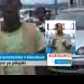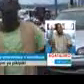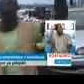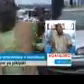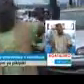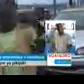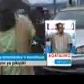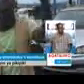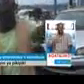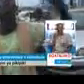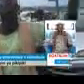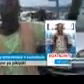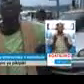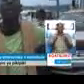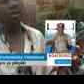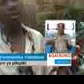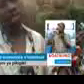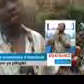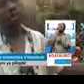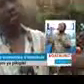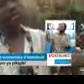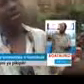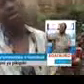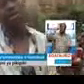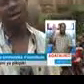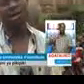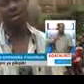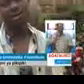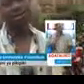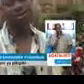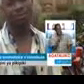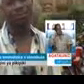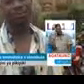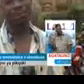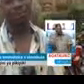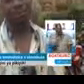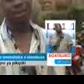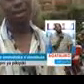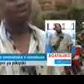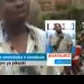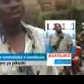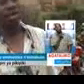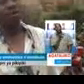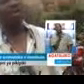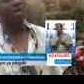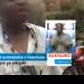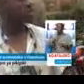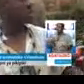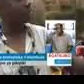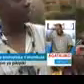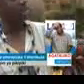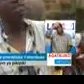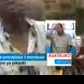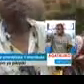amagezi aga bave mwero ebyabuuli ki okulagisaebwero. Omusajja ono alina amagezi mangi era newunyisiza nnyo